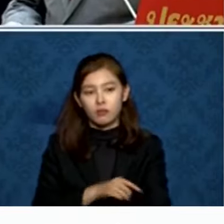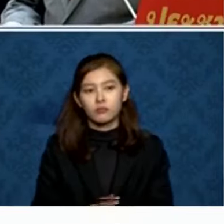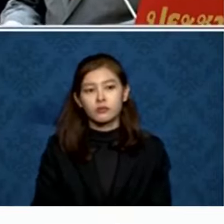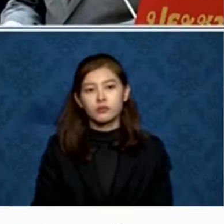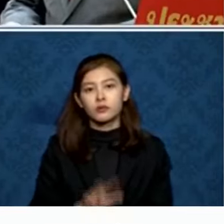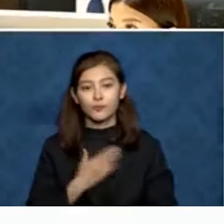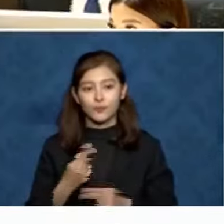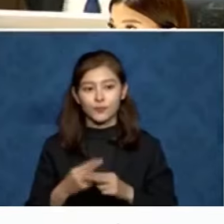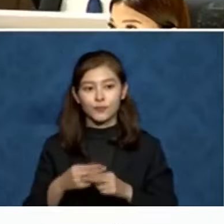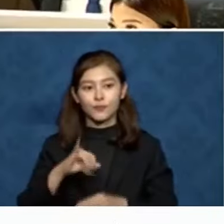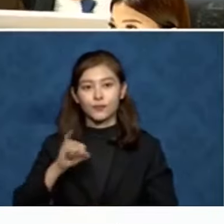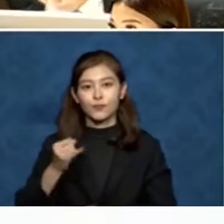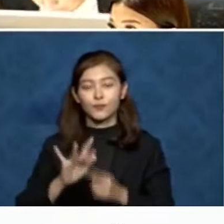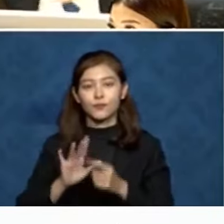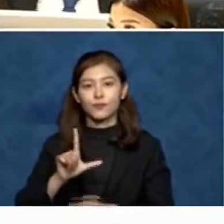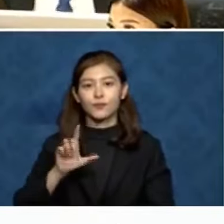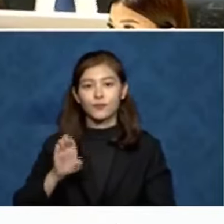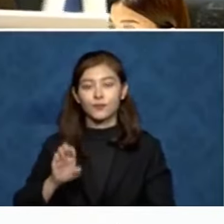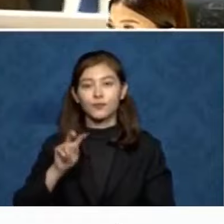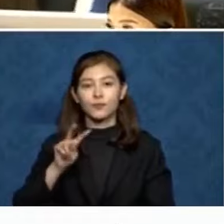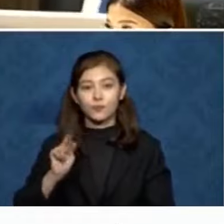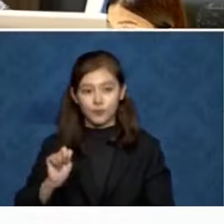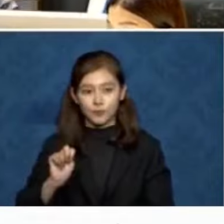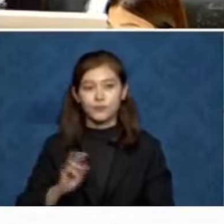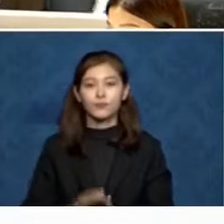4ปีให้หมดด้วยจะได้ไม่มีคำคหาว่ามีนายก 2คนนี่นะฮะ